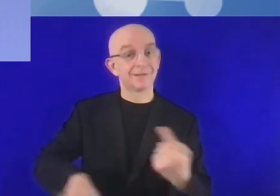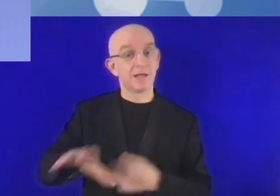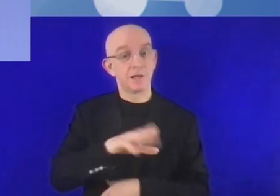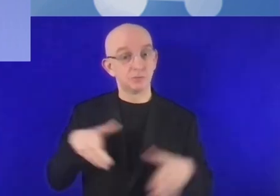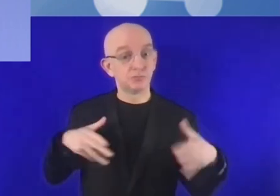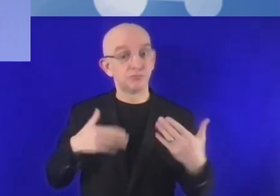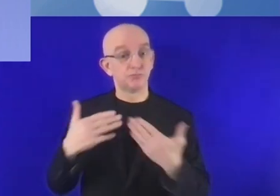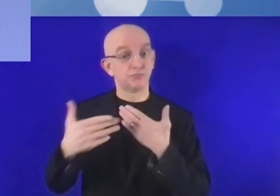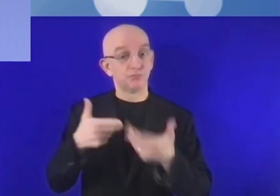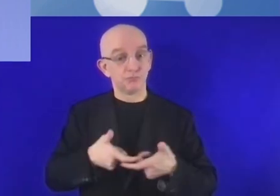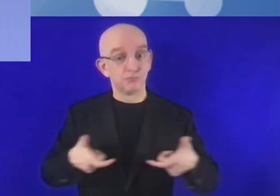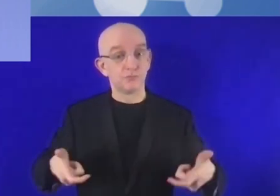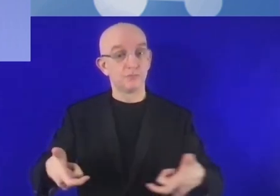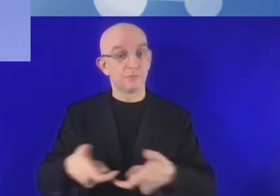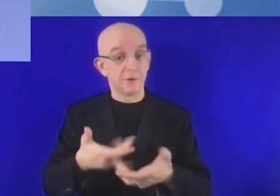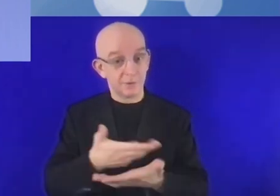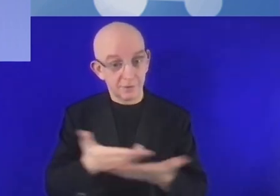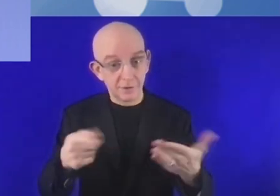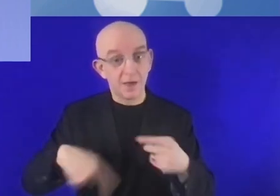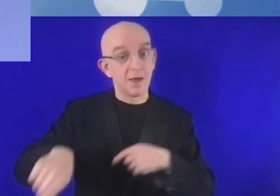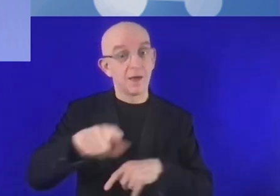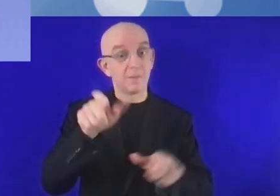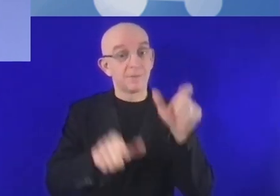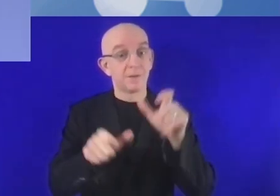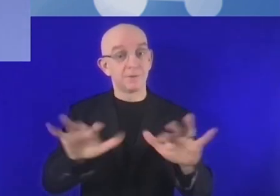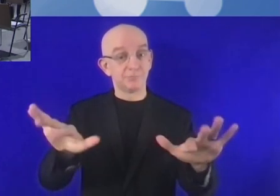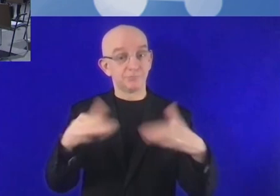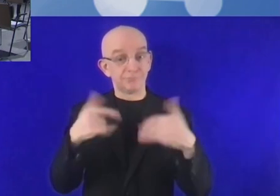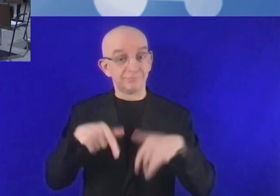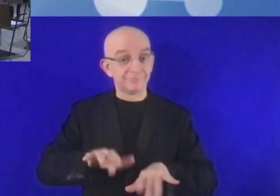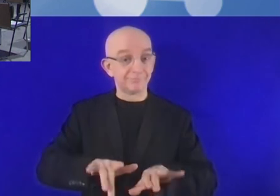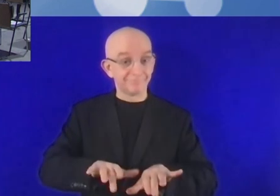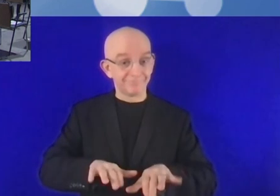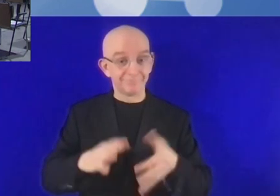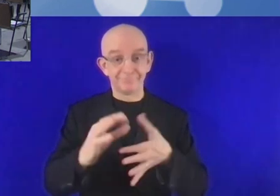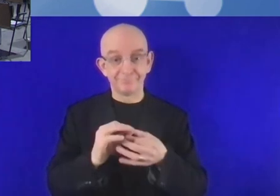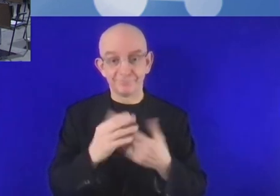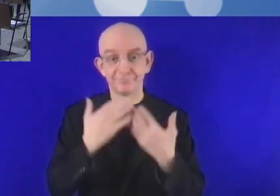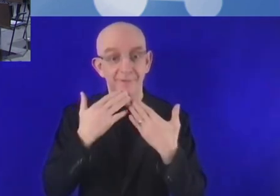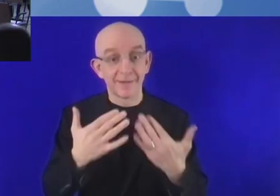miejscu w Katowicach, jak również online. Dziękuję za Państwa uwagę i życzę owocnego dnia.